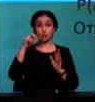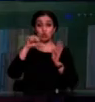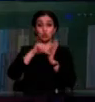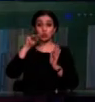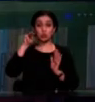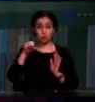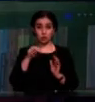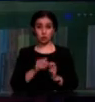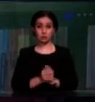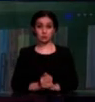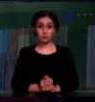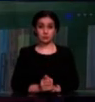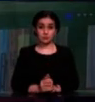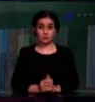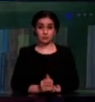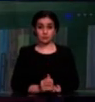0,36.